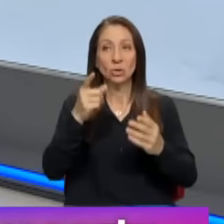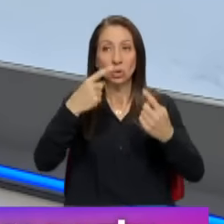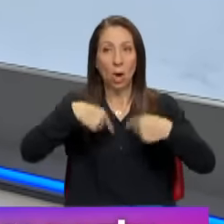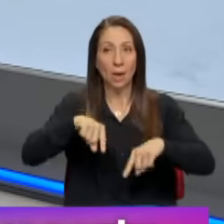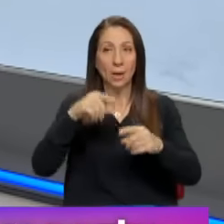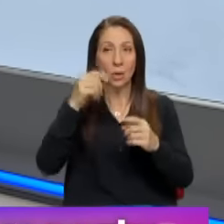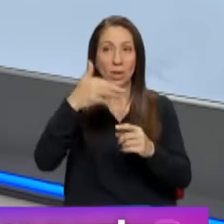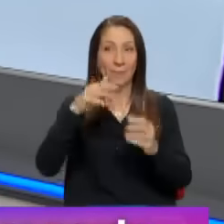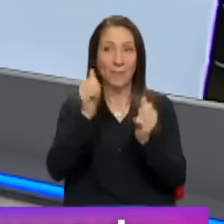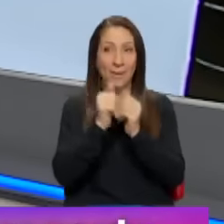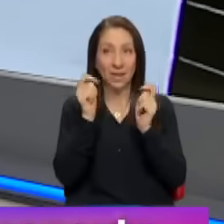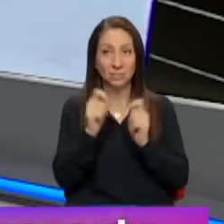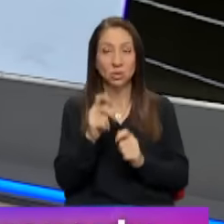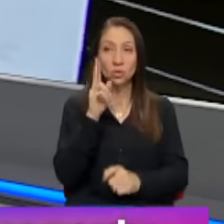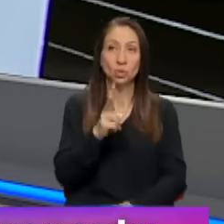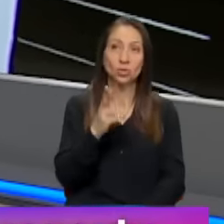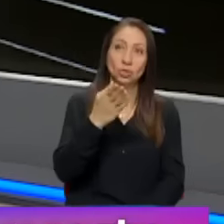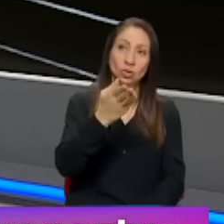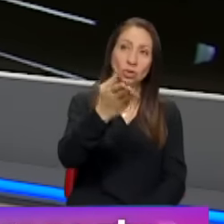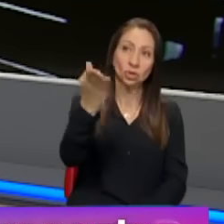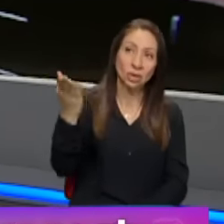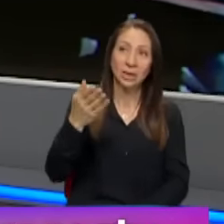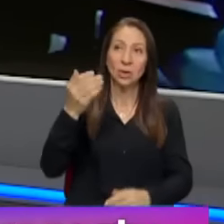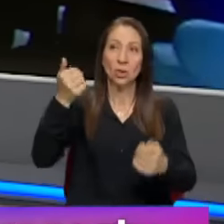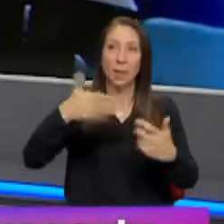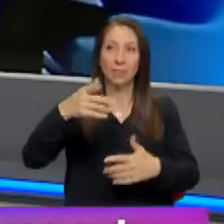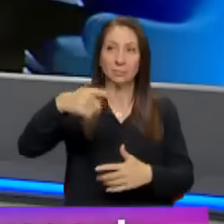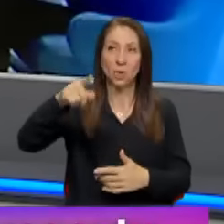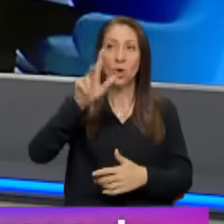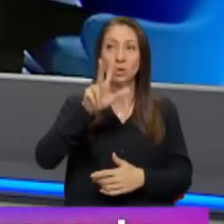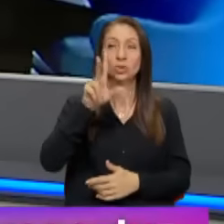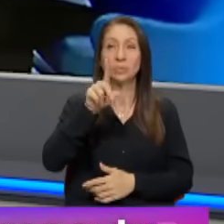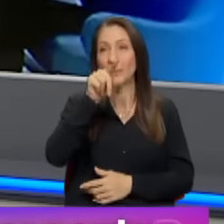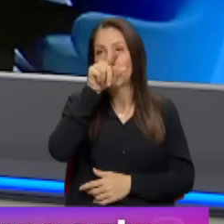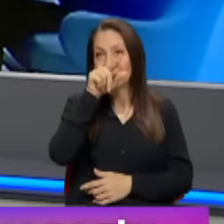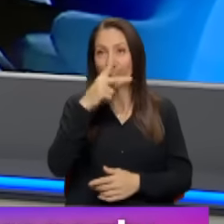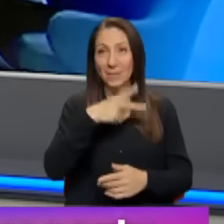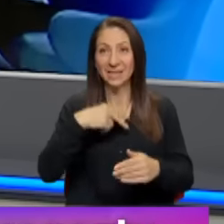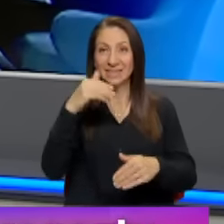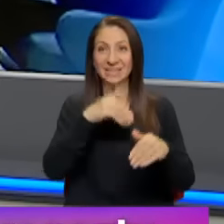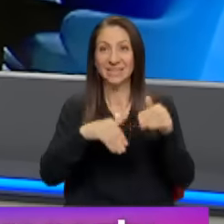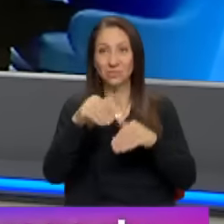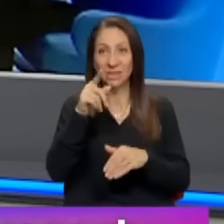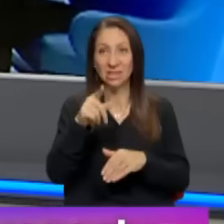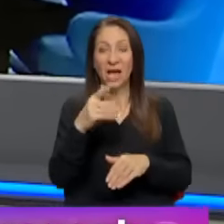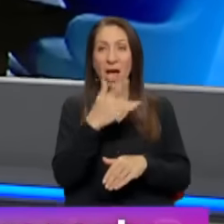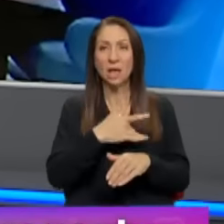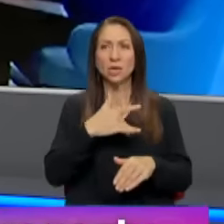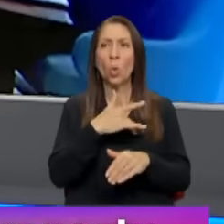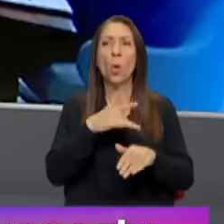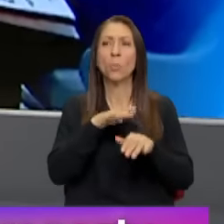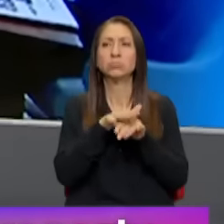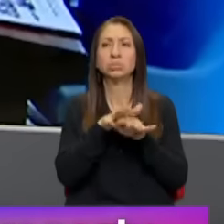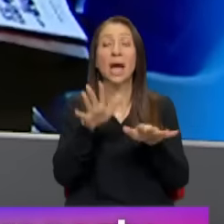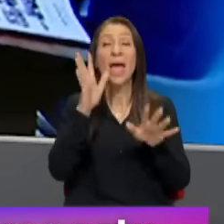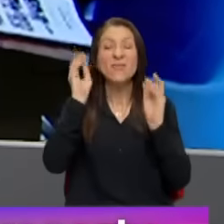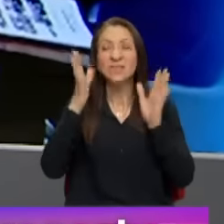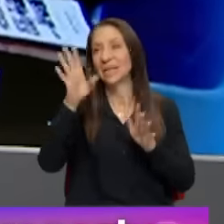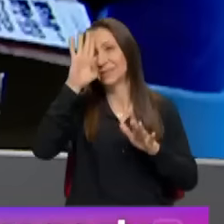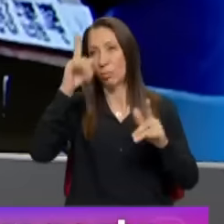kabinesiyle birlikte yapacak. Şimdi görüyorsunuz sizler de kabine üyeleri. Onlar 31 Mart yerel seçimlerinde Anadolu'nun dört bir yanına ama en